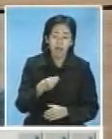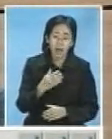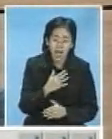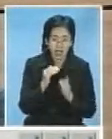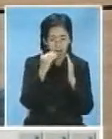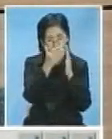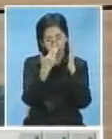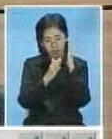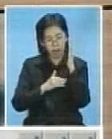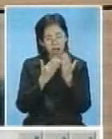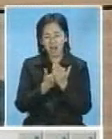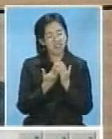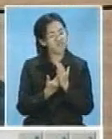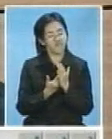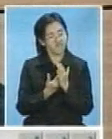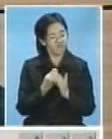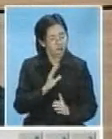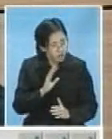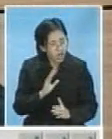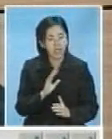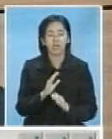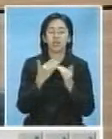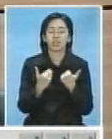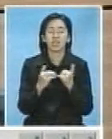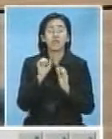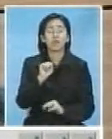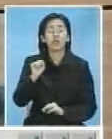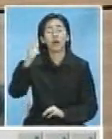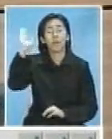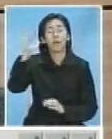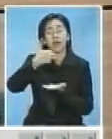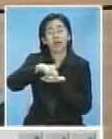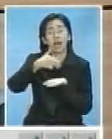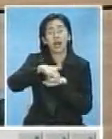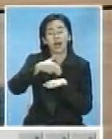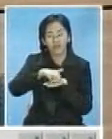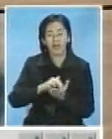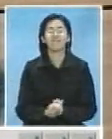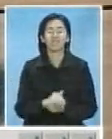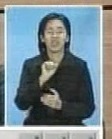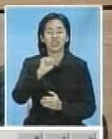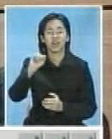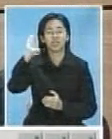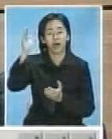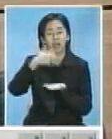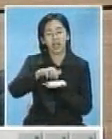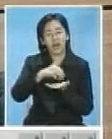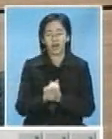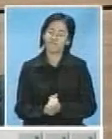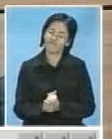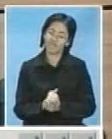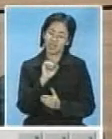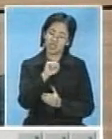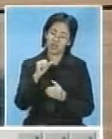ไม่ได้เหมือนกับที่ท่านสสบางท่านพยายามจะมาบอกว่าที่สสฝ่ายค้านพูดเ